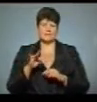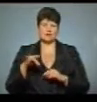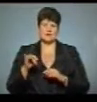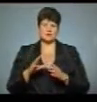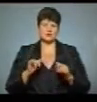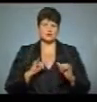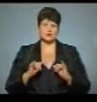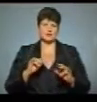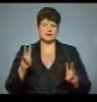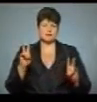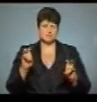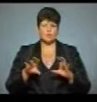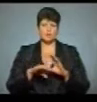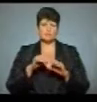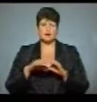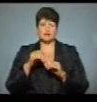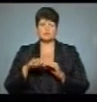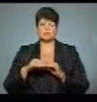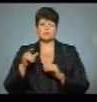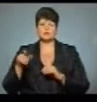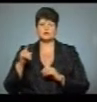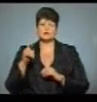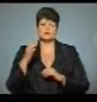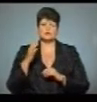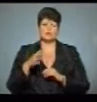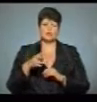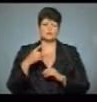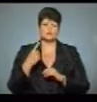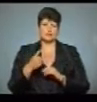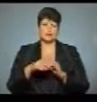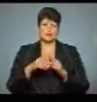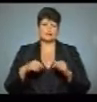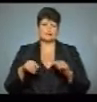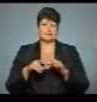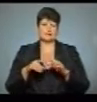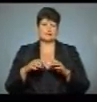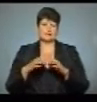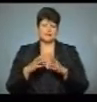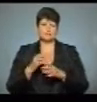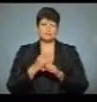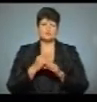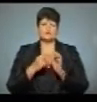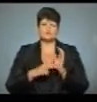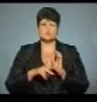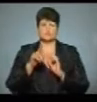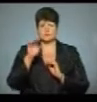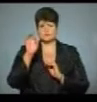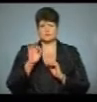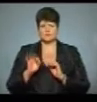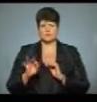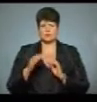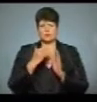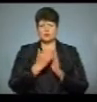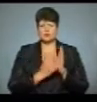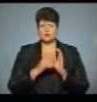солідарності». Обирали виборці серед 21 кандидата. На цьому окрузі опрацювали понад 81% протоколів.